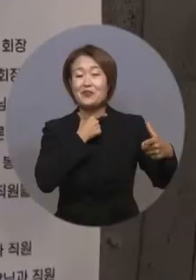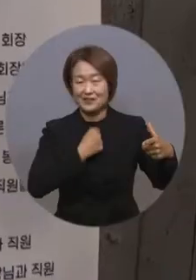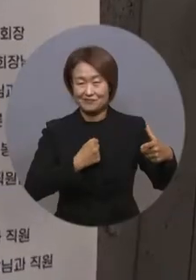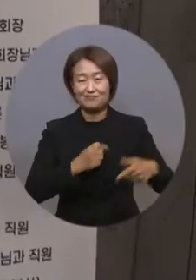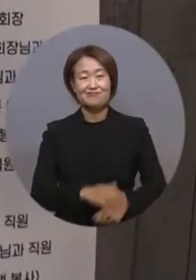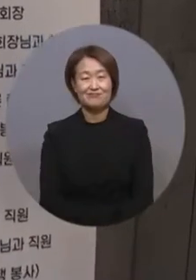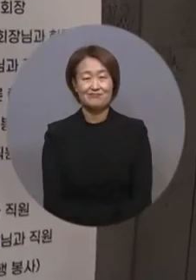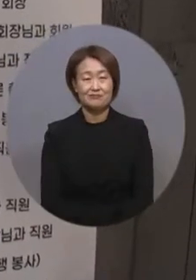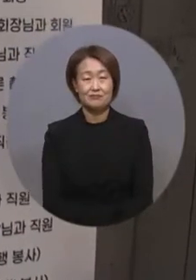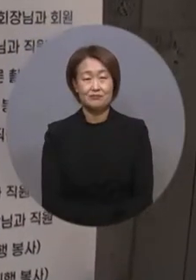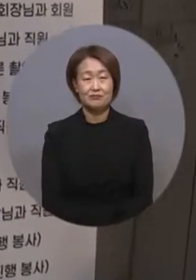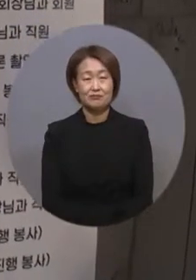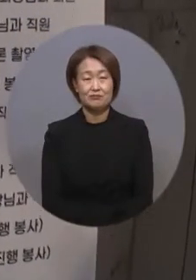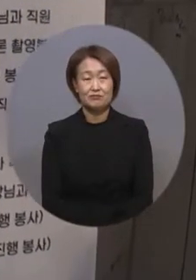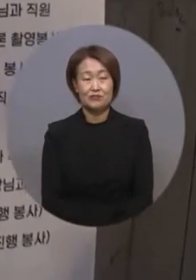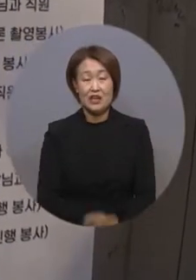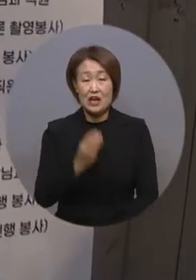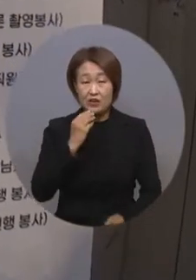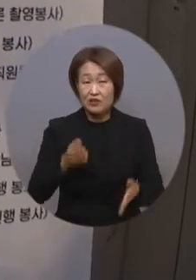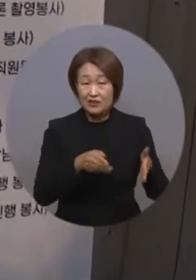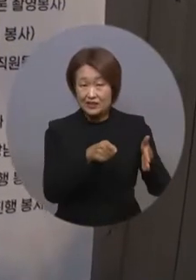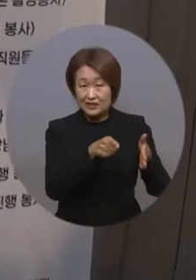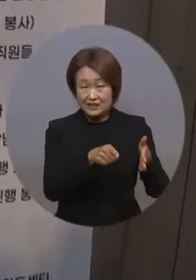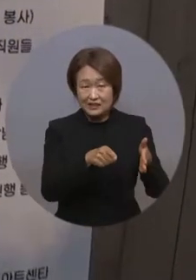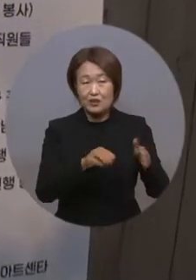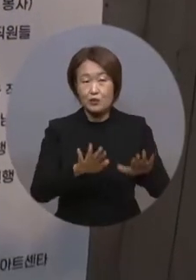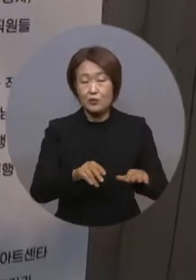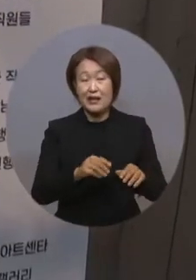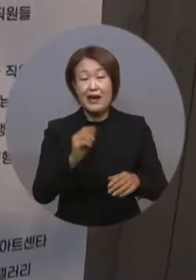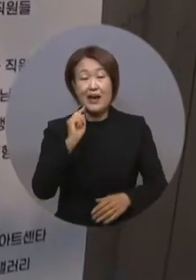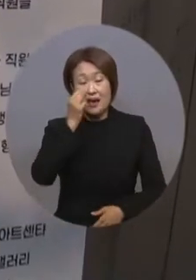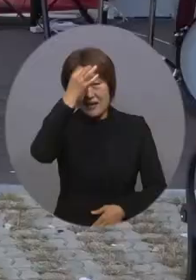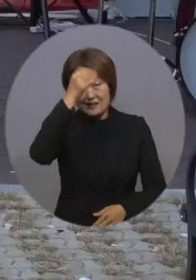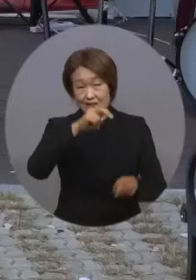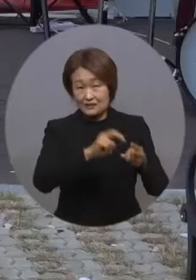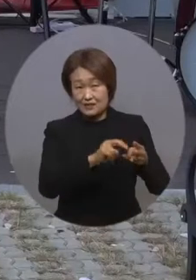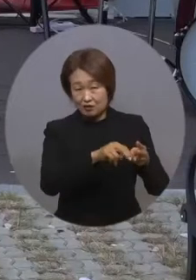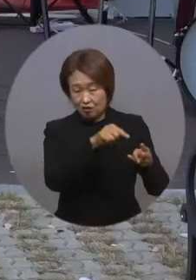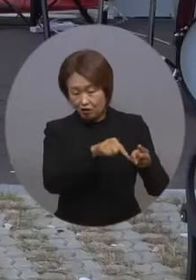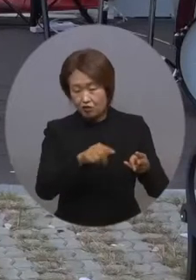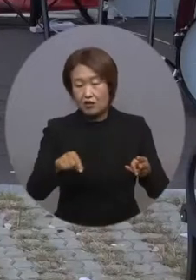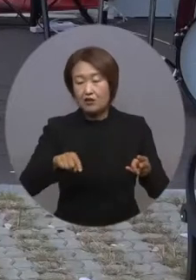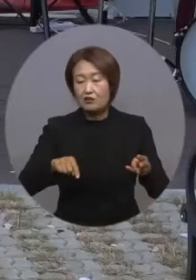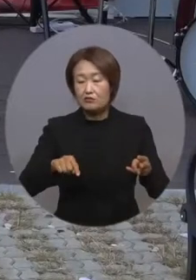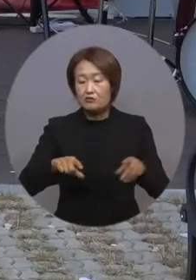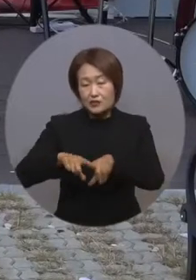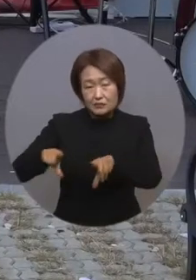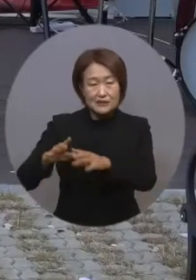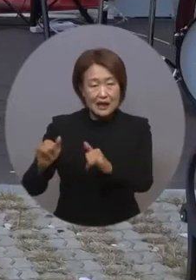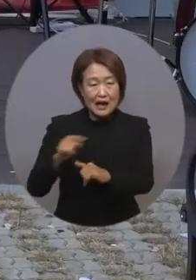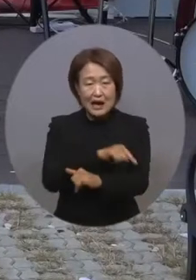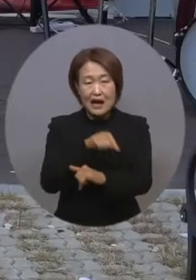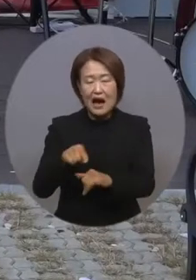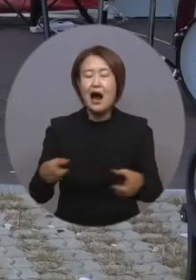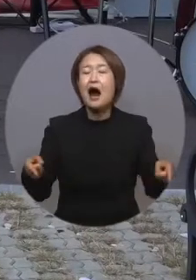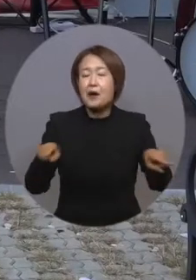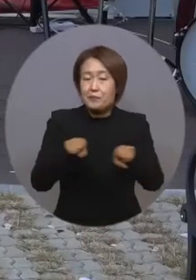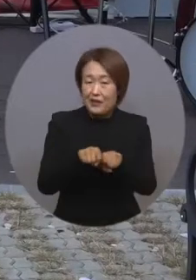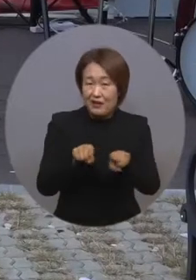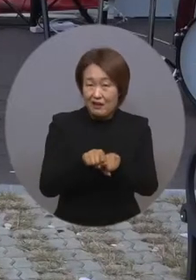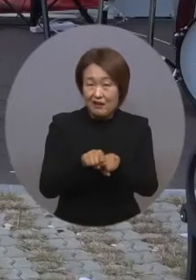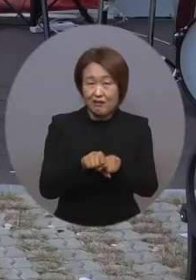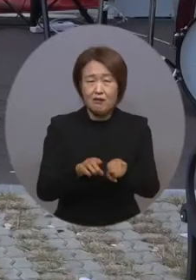희망합니다. 경기 에이블 아트센터가 이번에는 지역 주민들과 함께 무료 결혼식으로 시민들,